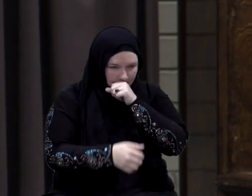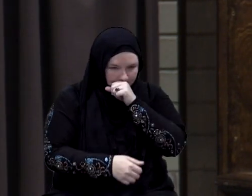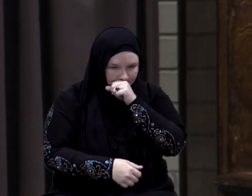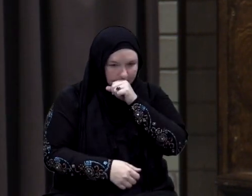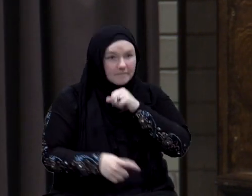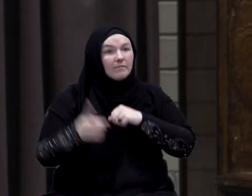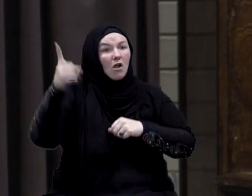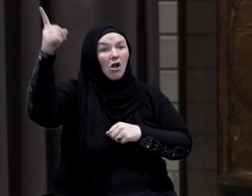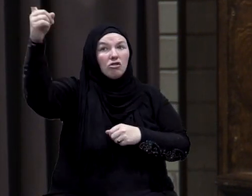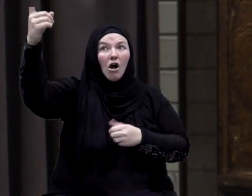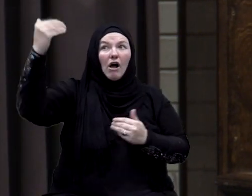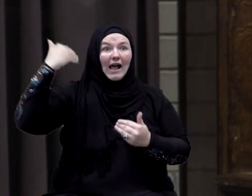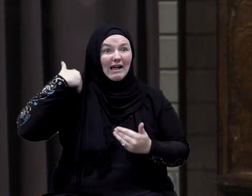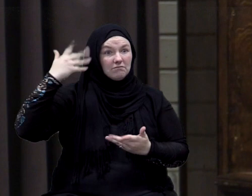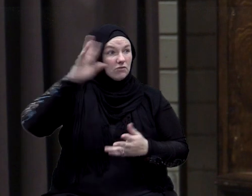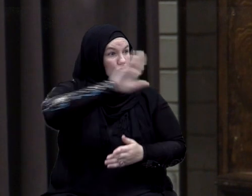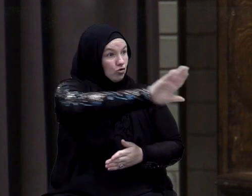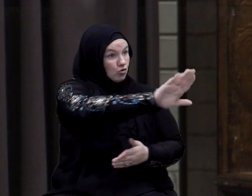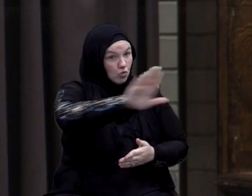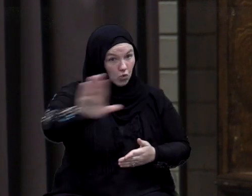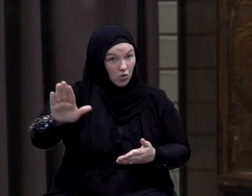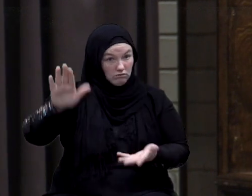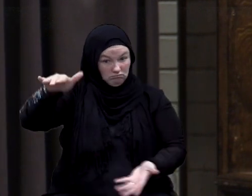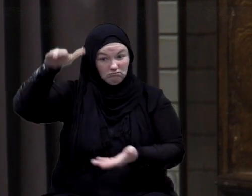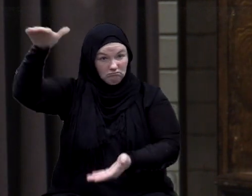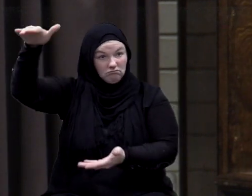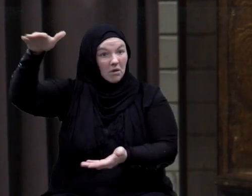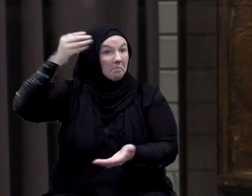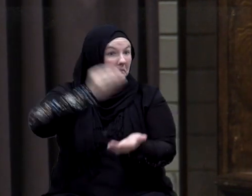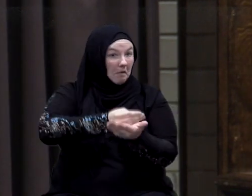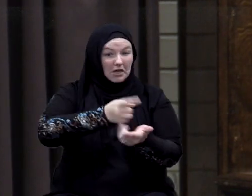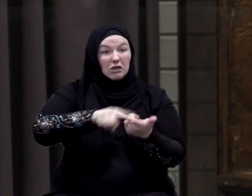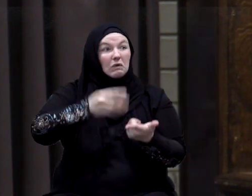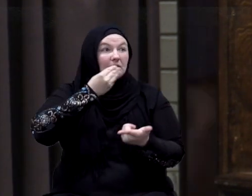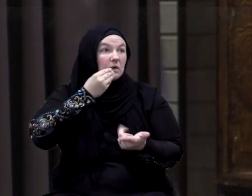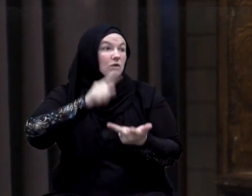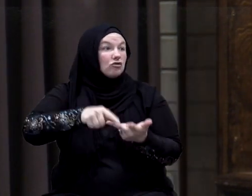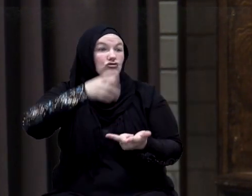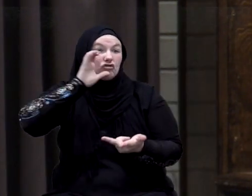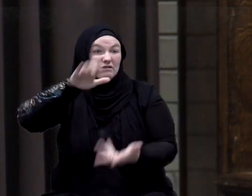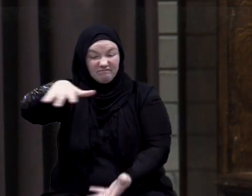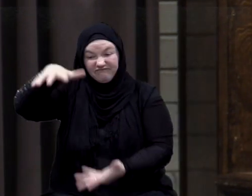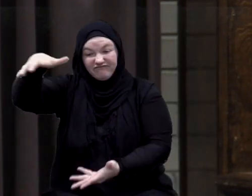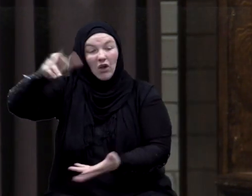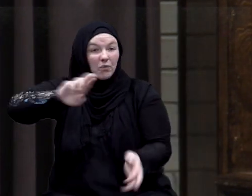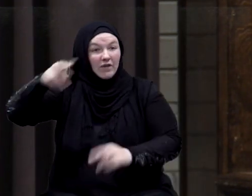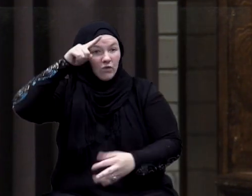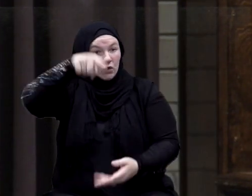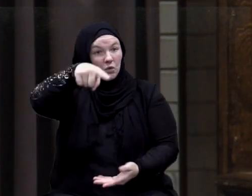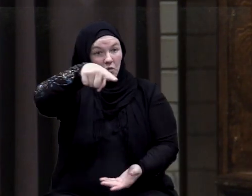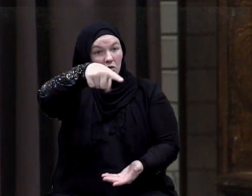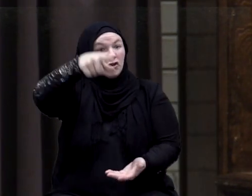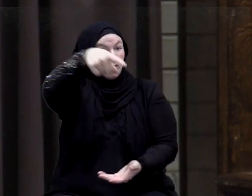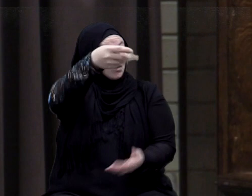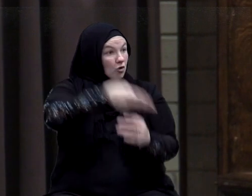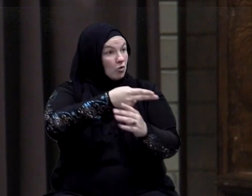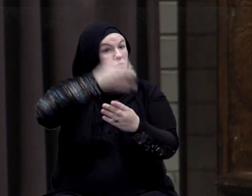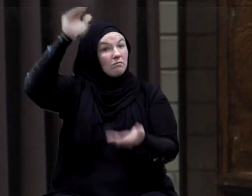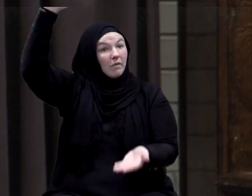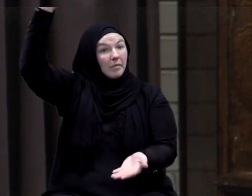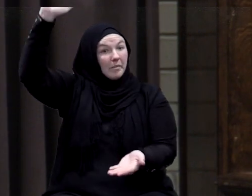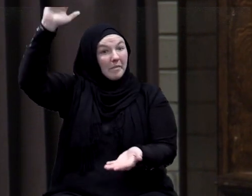your last sip of water. لَن تَمُوتَ نَفْسٌ قَبْلَ أَن تَسْتَوْفِيَ رِزْقَهَا